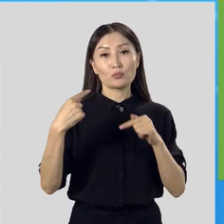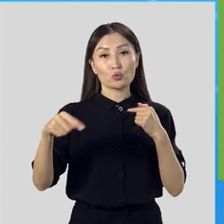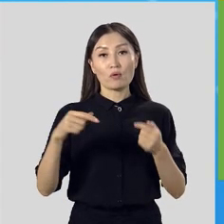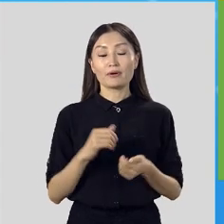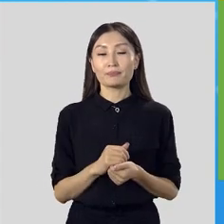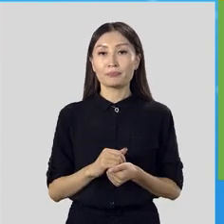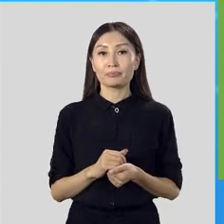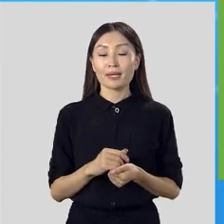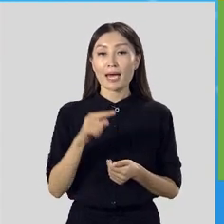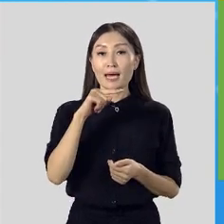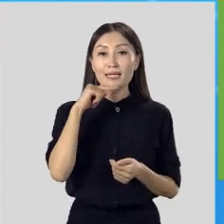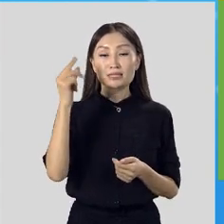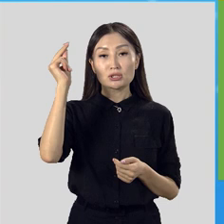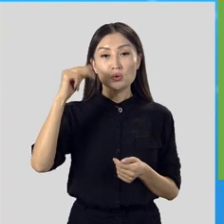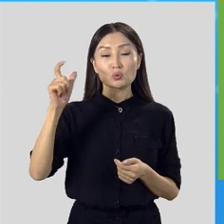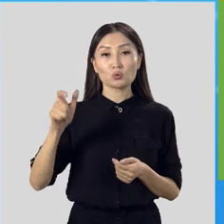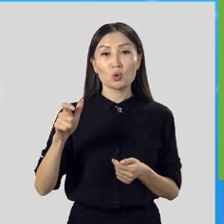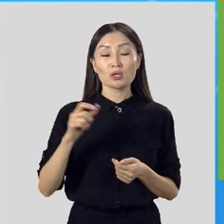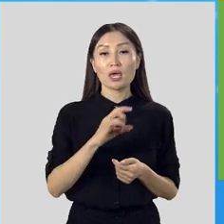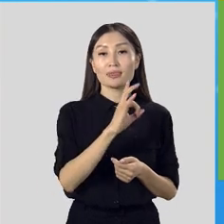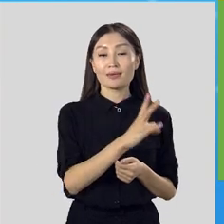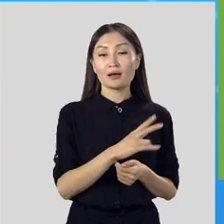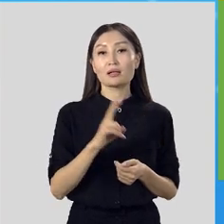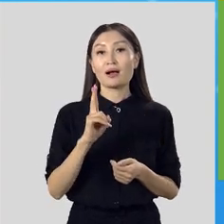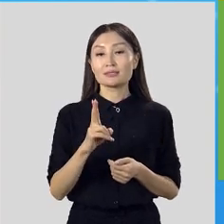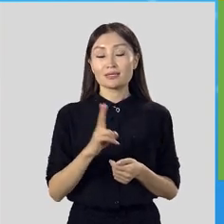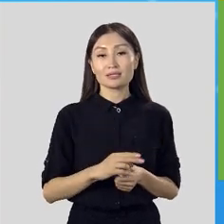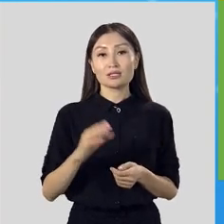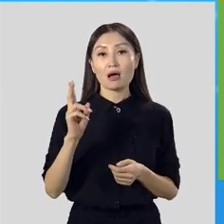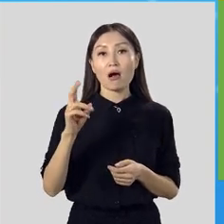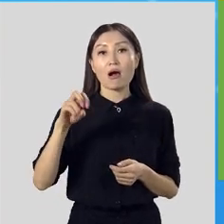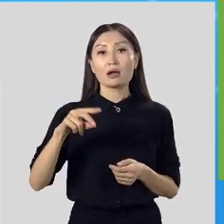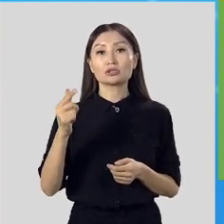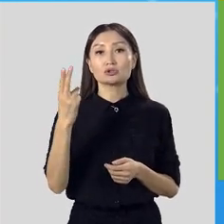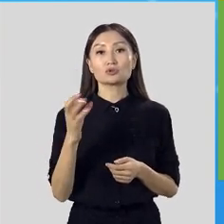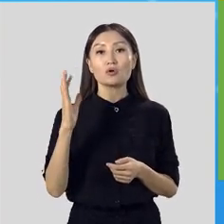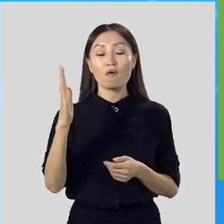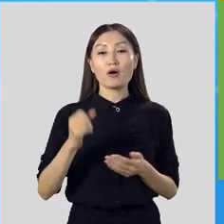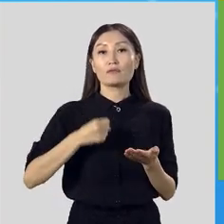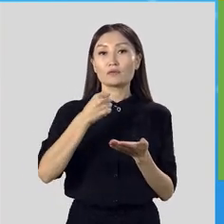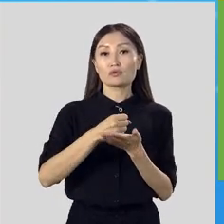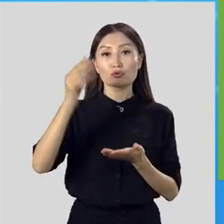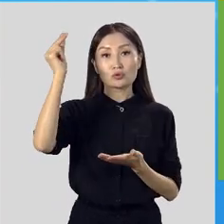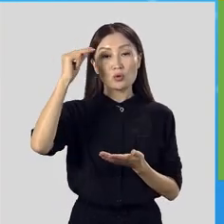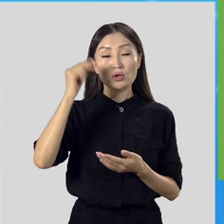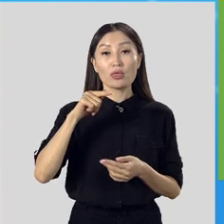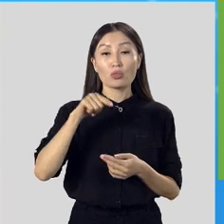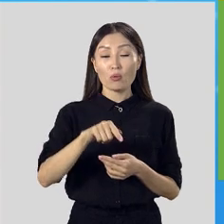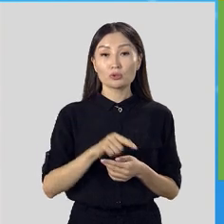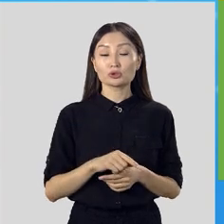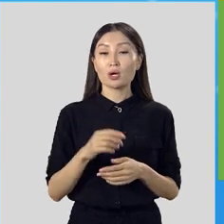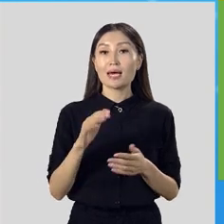другого. Российский ученый Николай Константинович Кольцов выдвинул теорию о том,